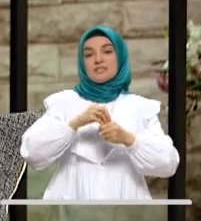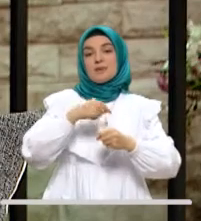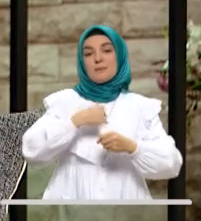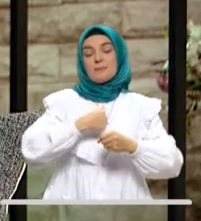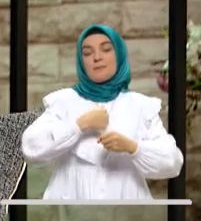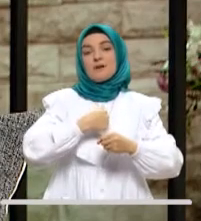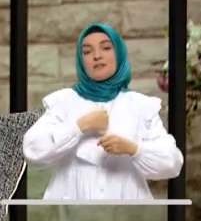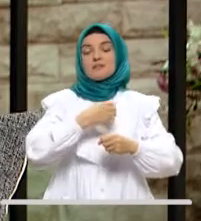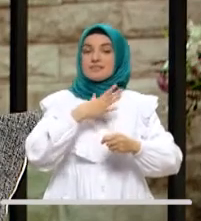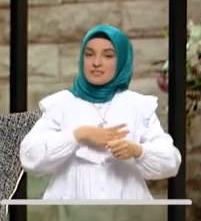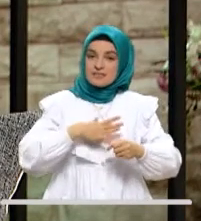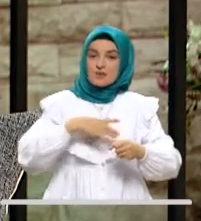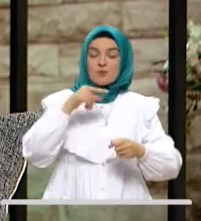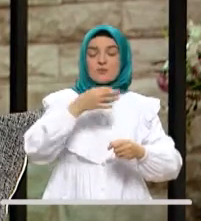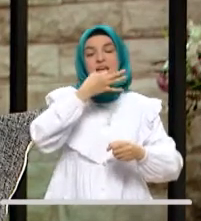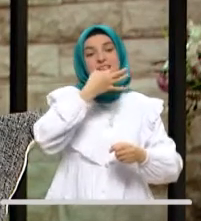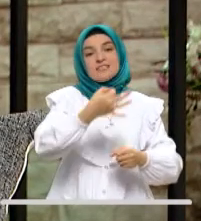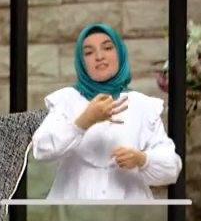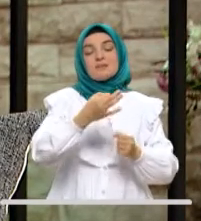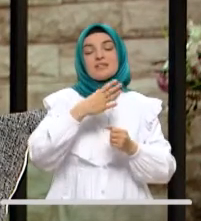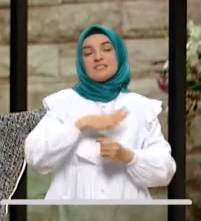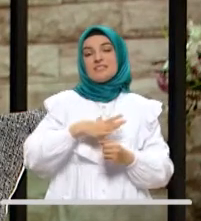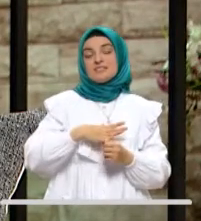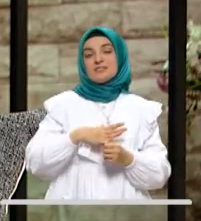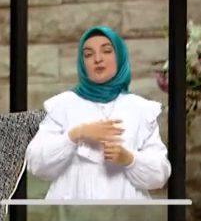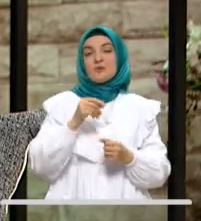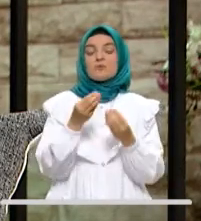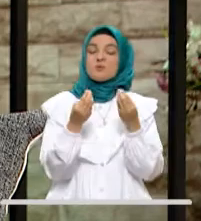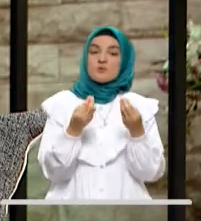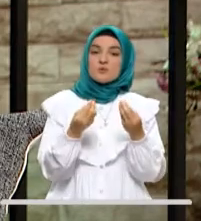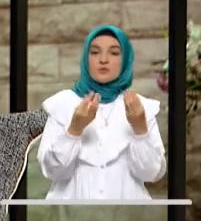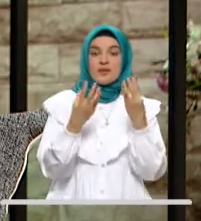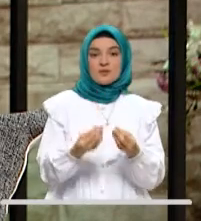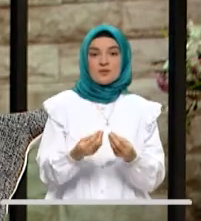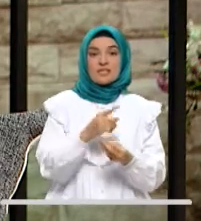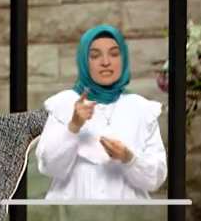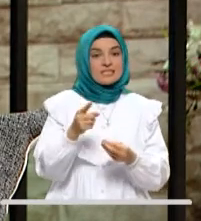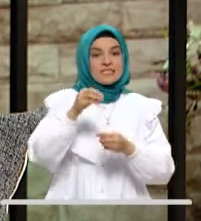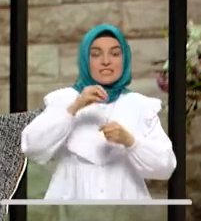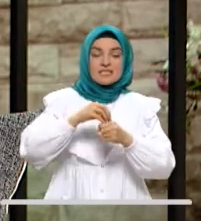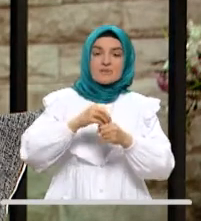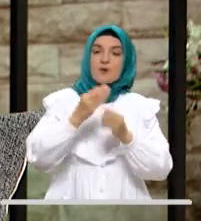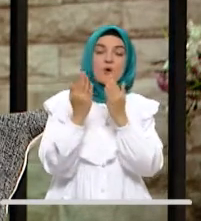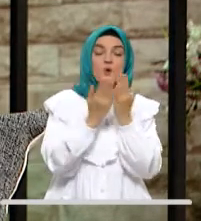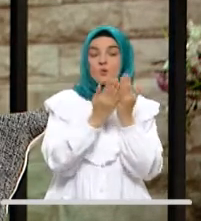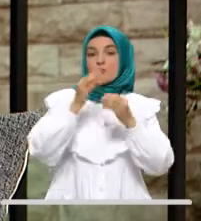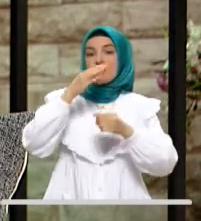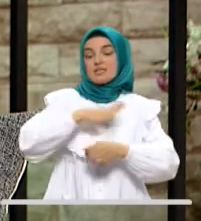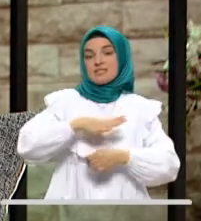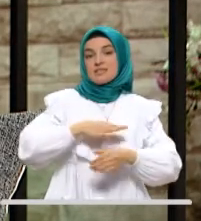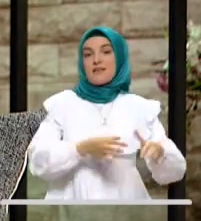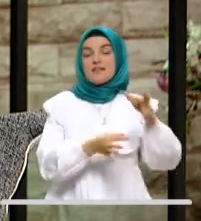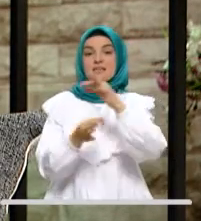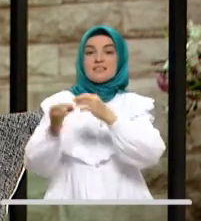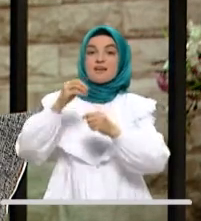tekrar şey getirilir, izin verilir. Çünkü çok güzel bir imkan olur. Sizin gibi araştıran, okumak isteyen insanlar için güzel bir